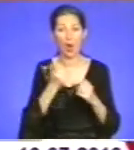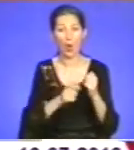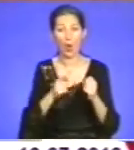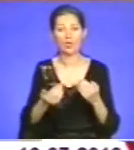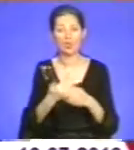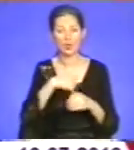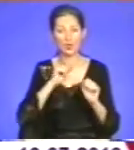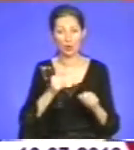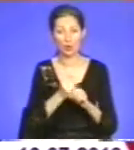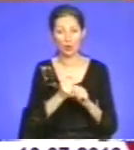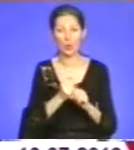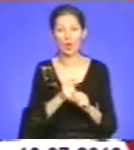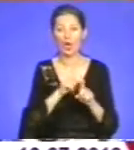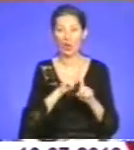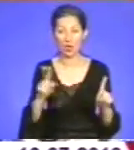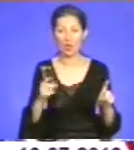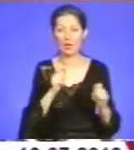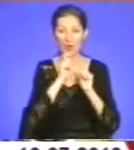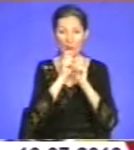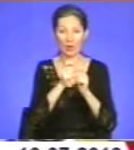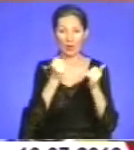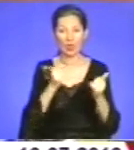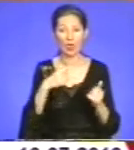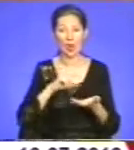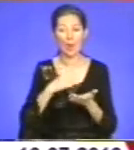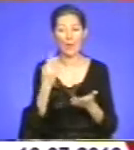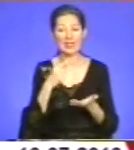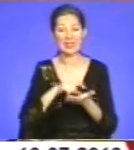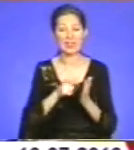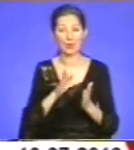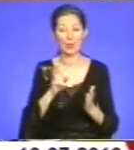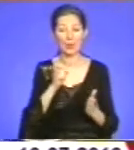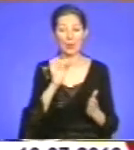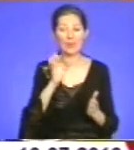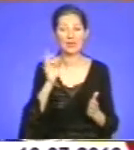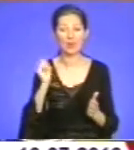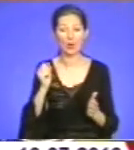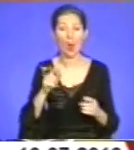сувенір. Сьогодні майстер-класи будуть по бісероплетінню, по браслетам Шамбала,